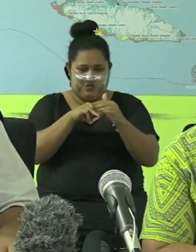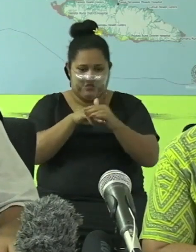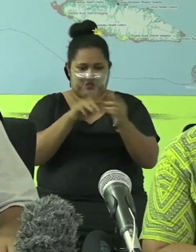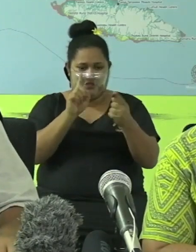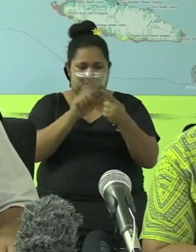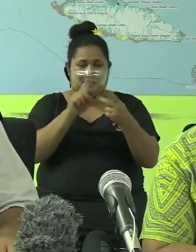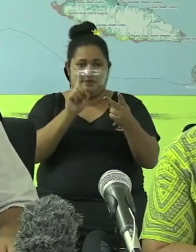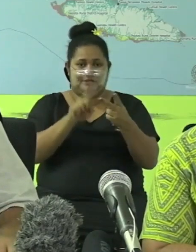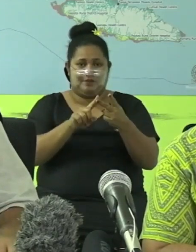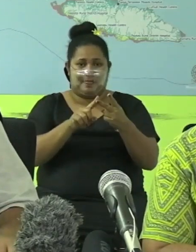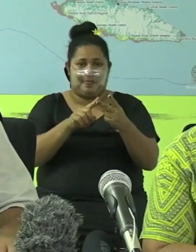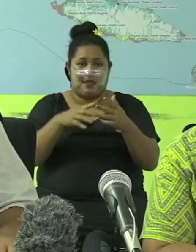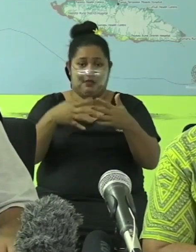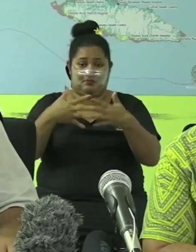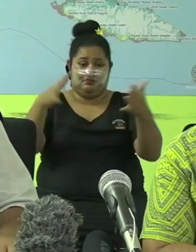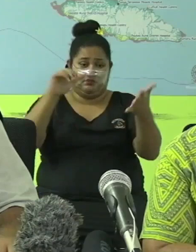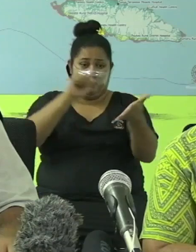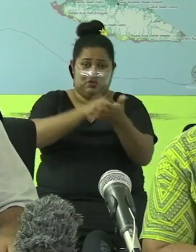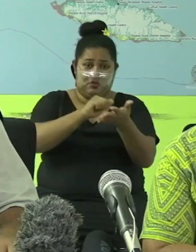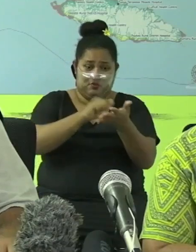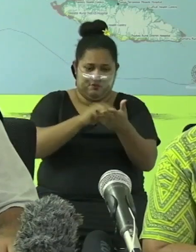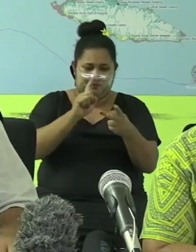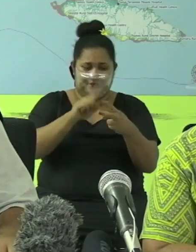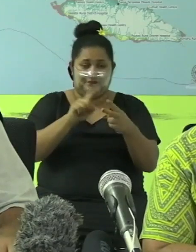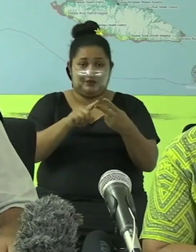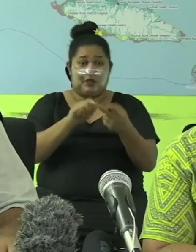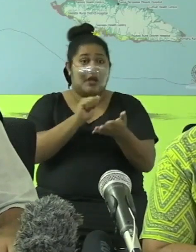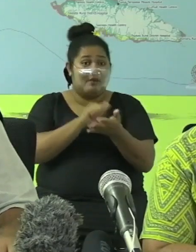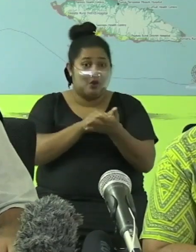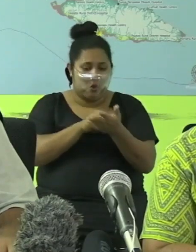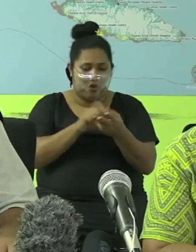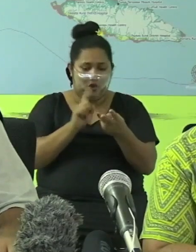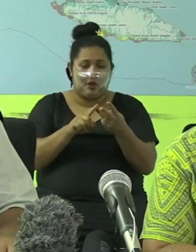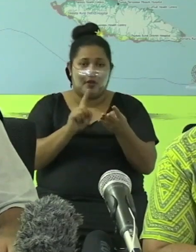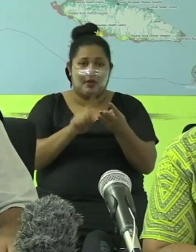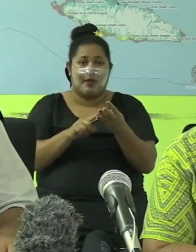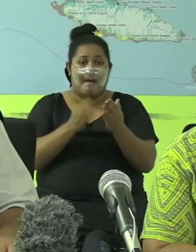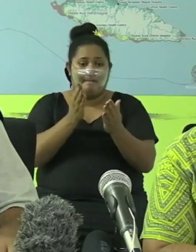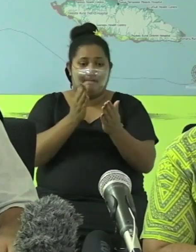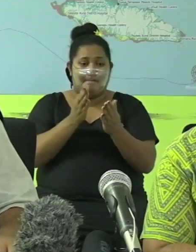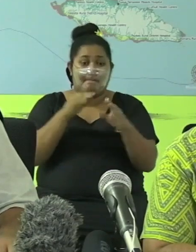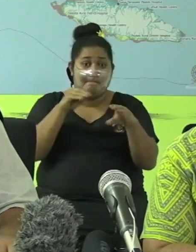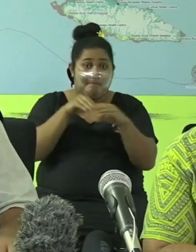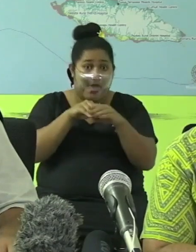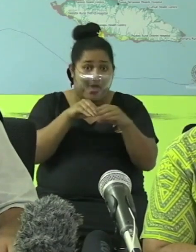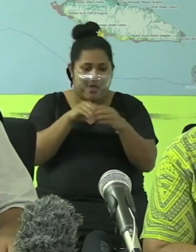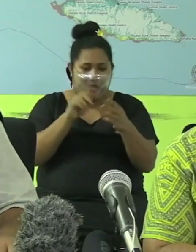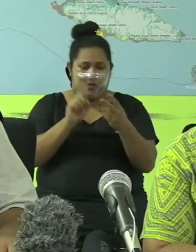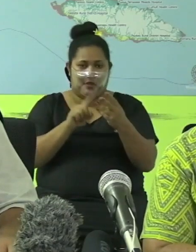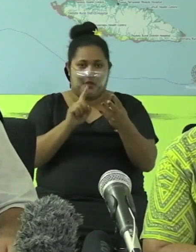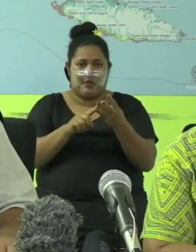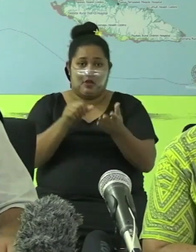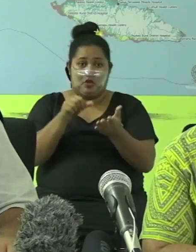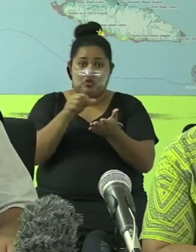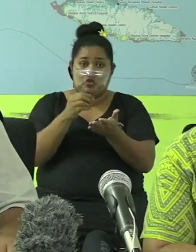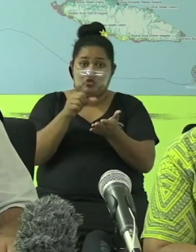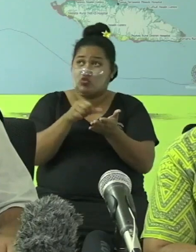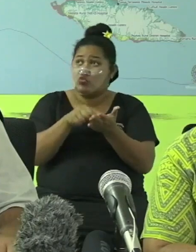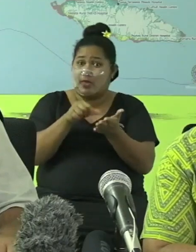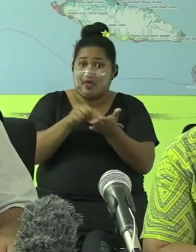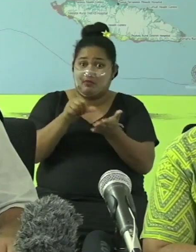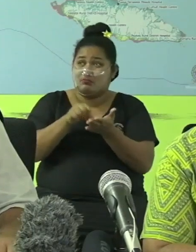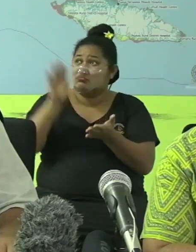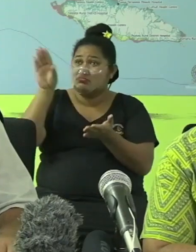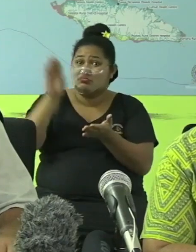o supermarketi o fale oloa o fale tupe ia mai se foi o tupe foi o fale tupe lafo mai ai